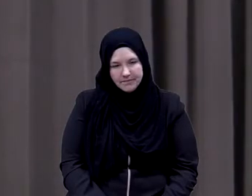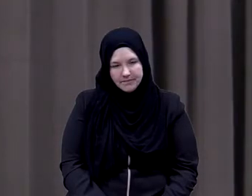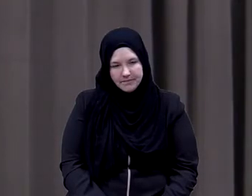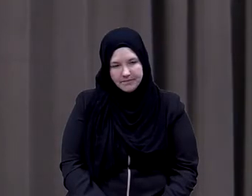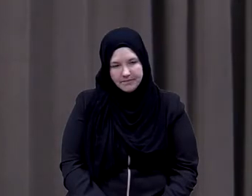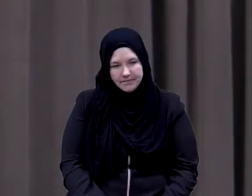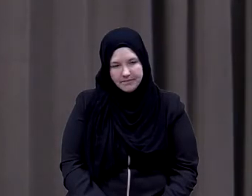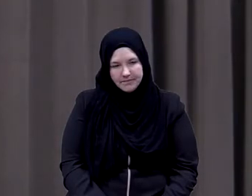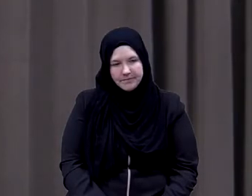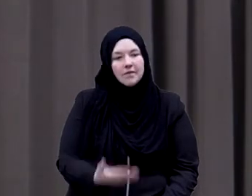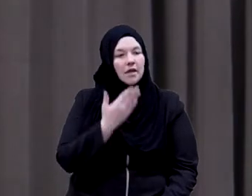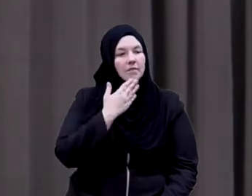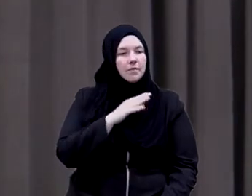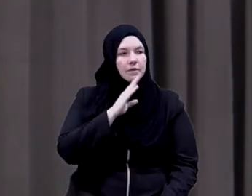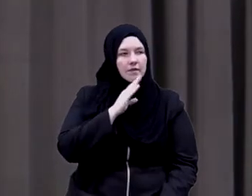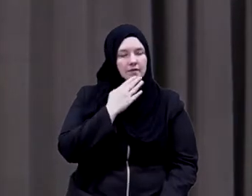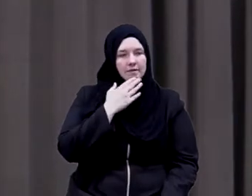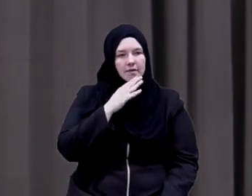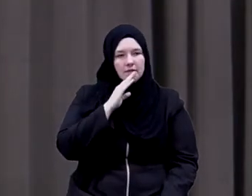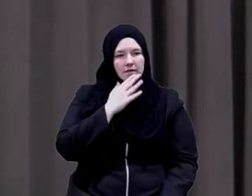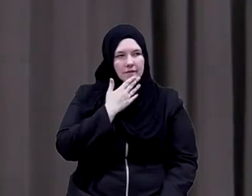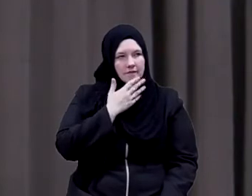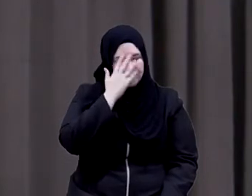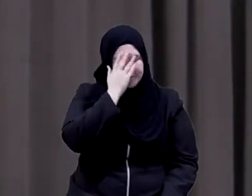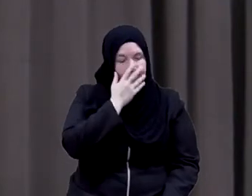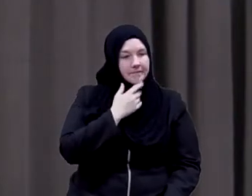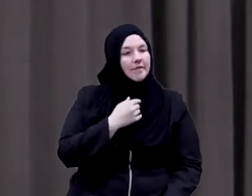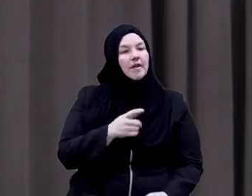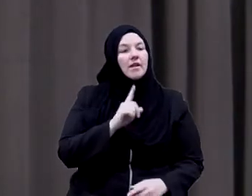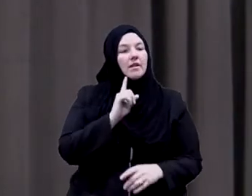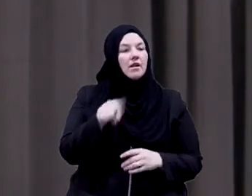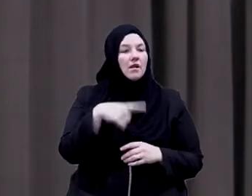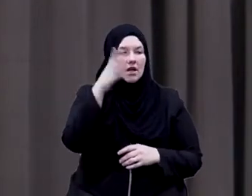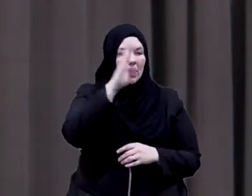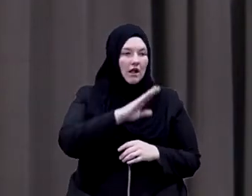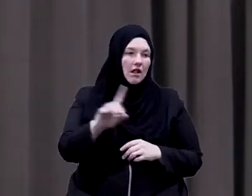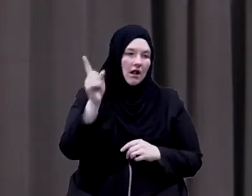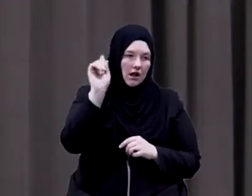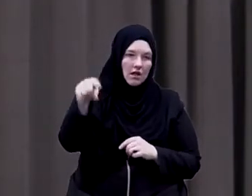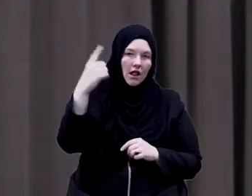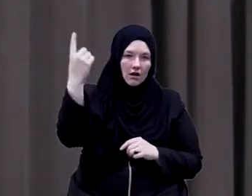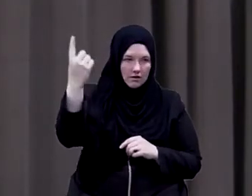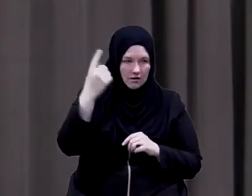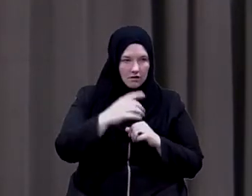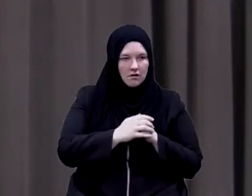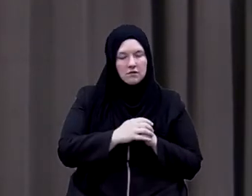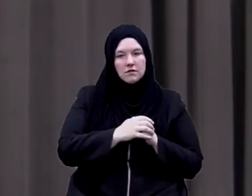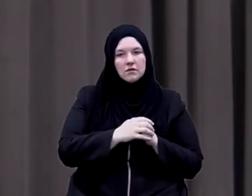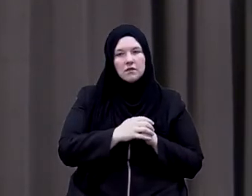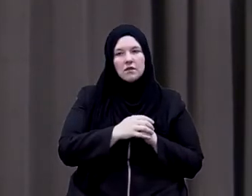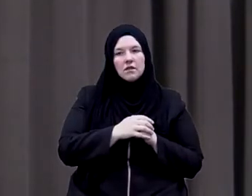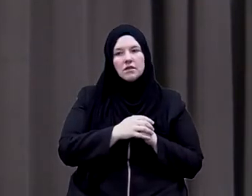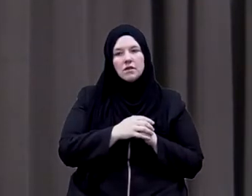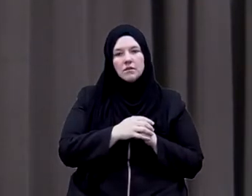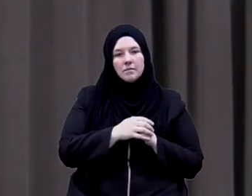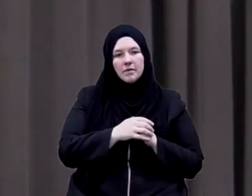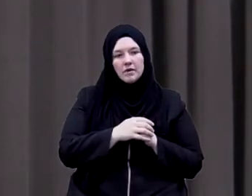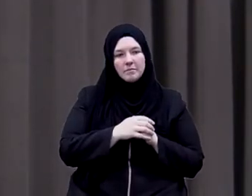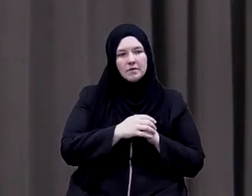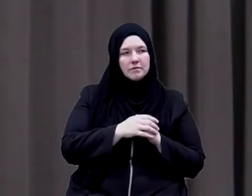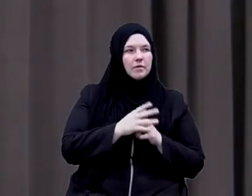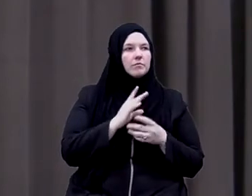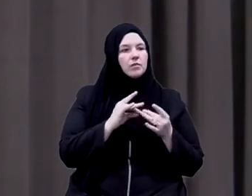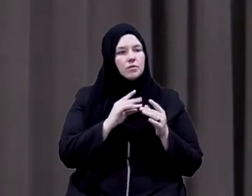الحمد لله وكفى والصلاة والسلام على عباده الذين اصطفى وأشهد أن لا إله إلا الله وأشهد